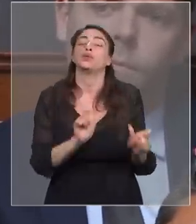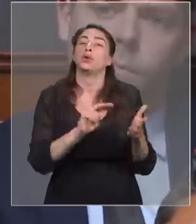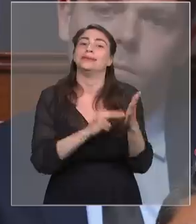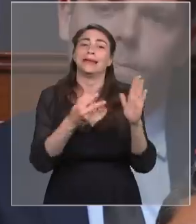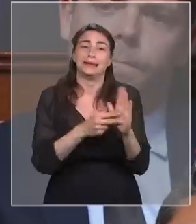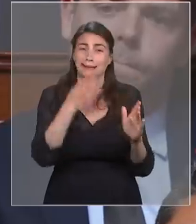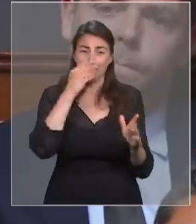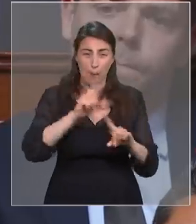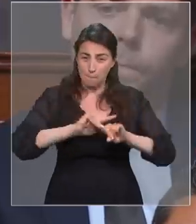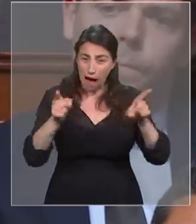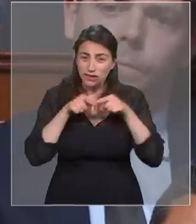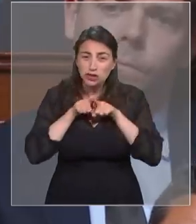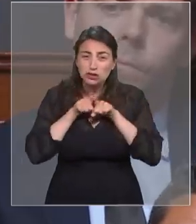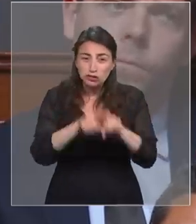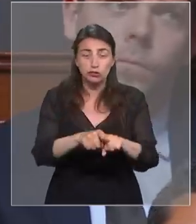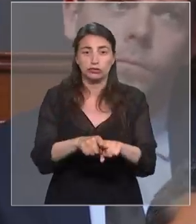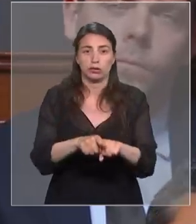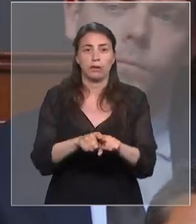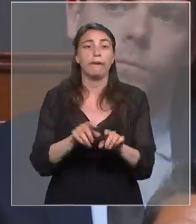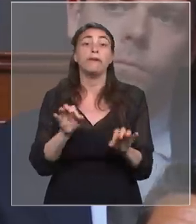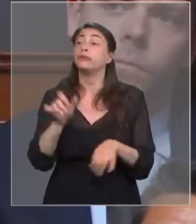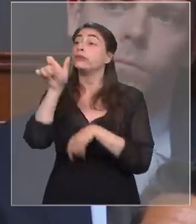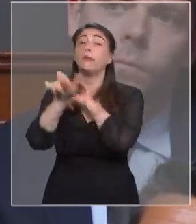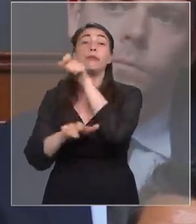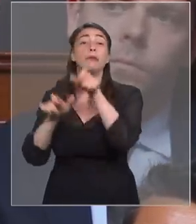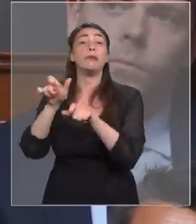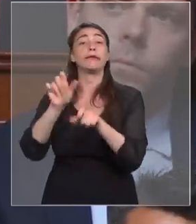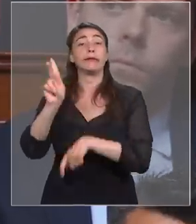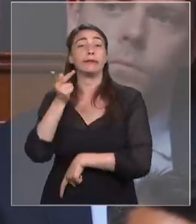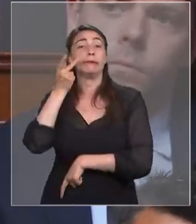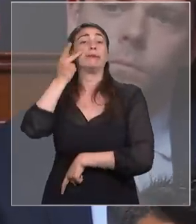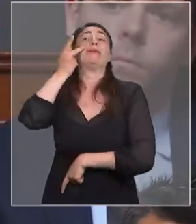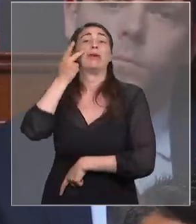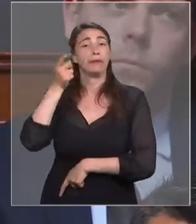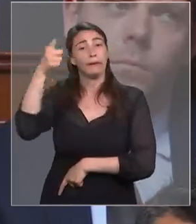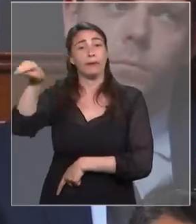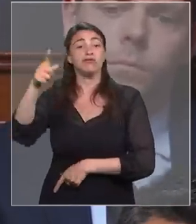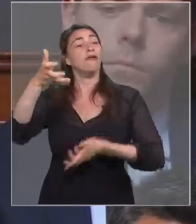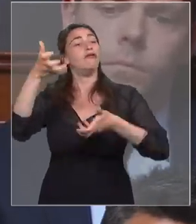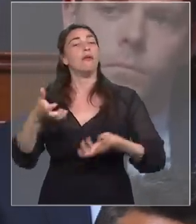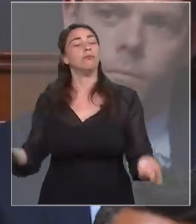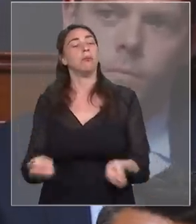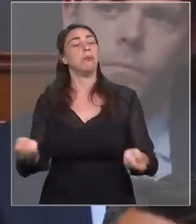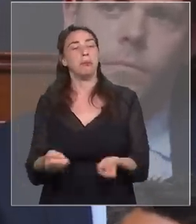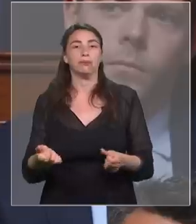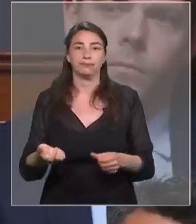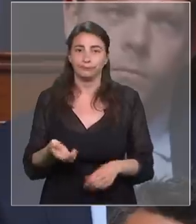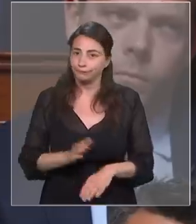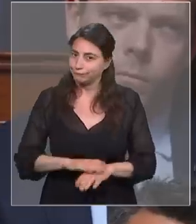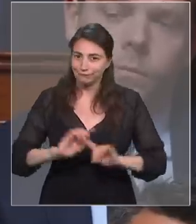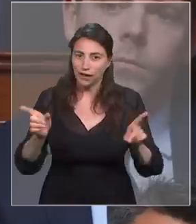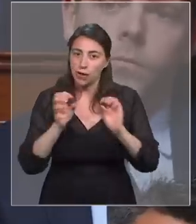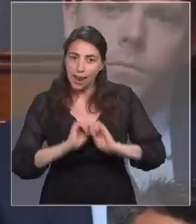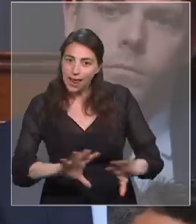injustice dictée par quelques lobbyistes et idéologues. Monsieur le ministre, laissez les motards s'occuper de l'état de leur